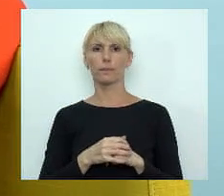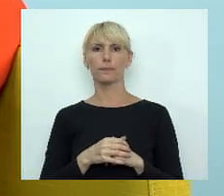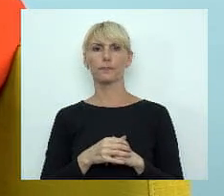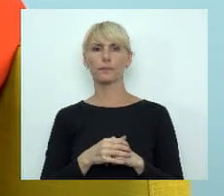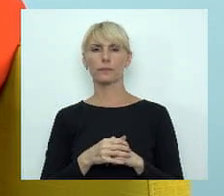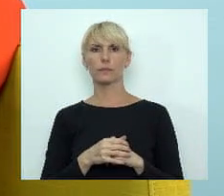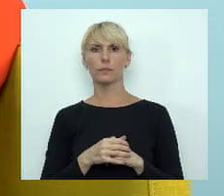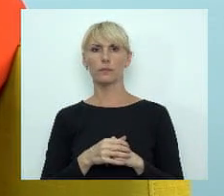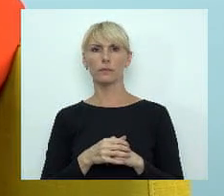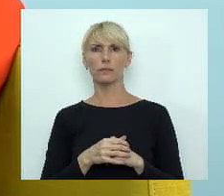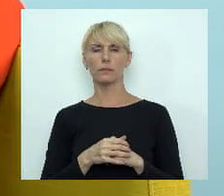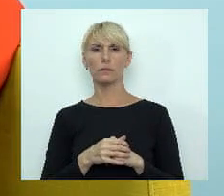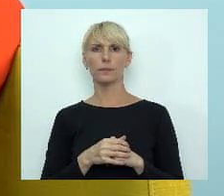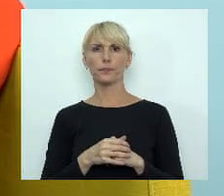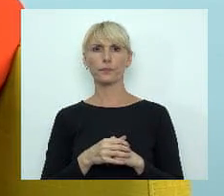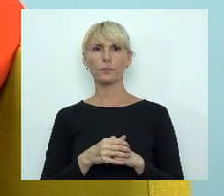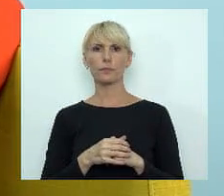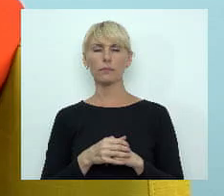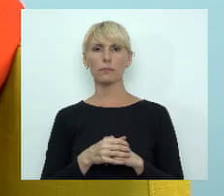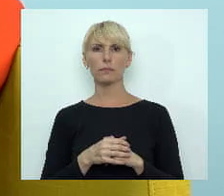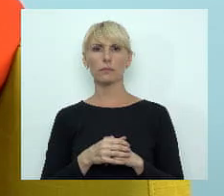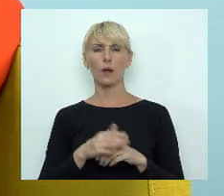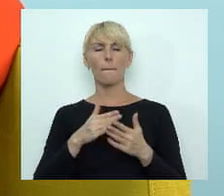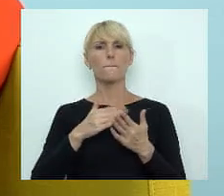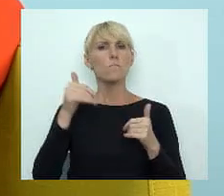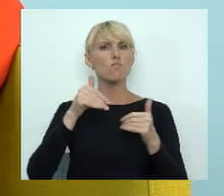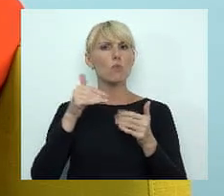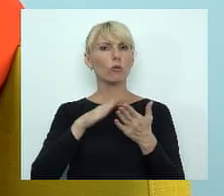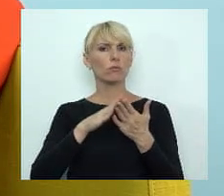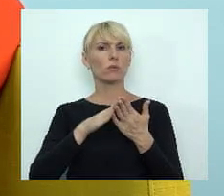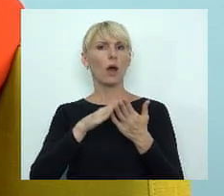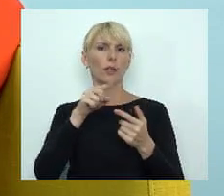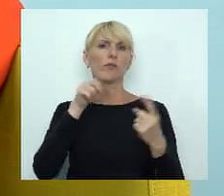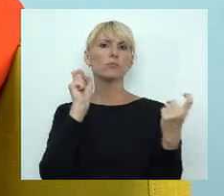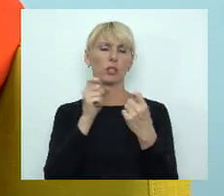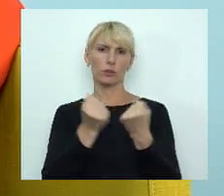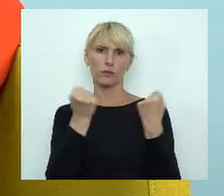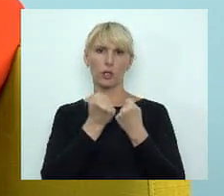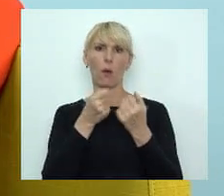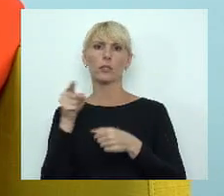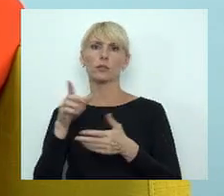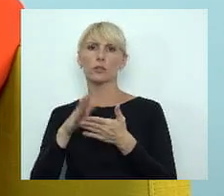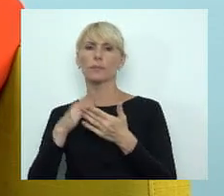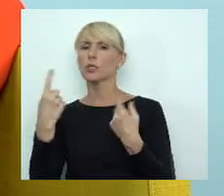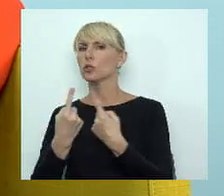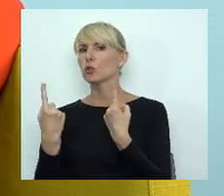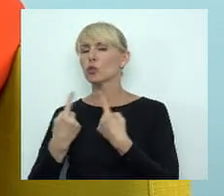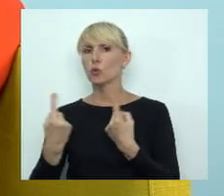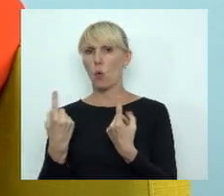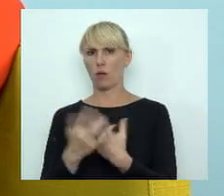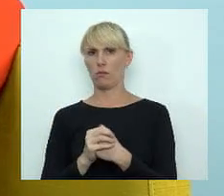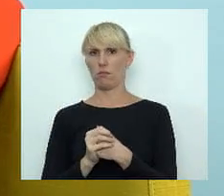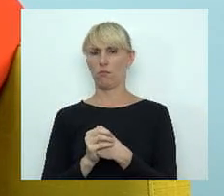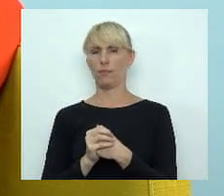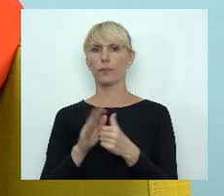w taki sposób, żeby właśnie można było zapobiegać tego typu patologicznym sytuacjom. Inna sytuacja z zeszłego